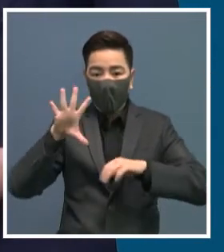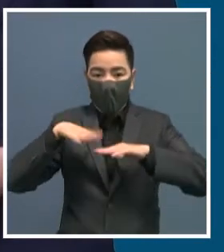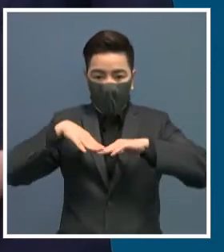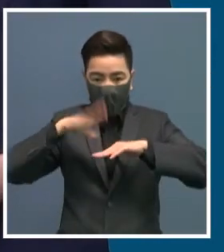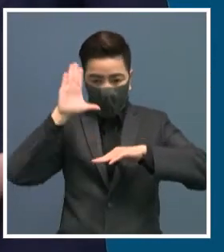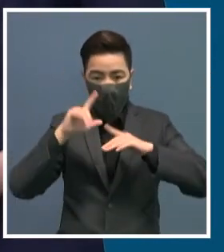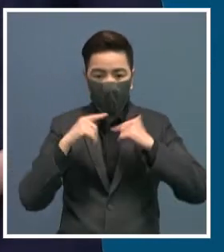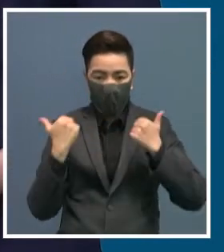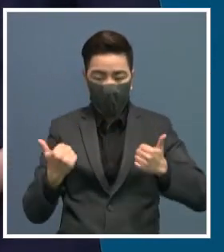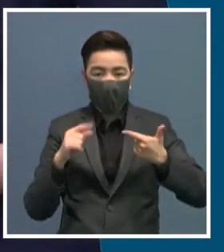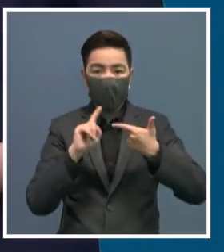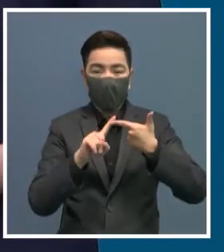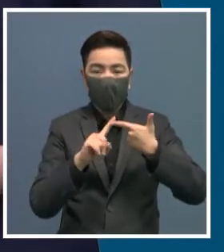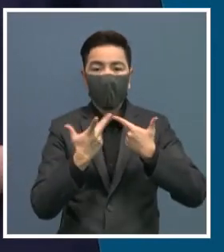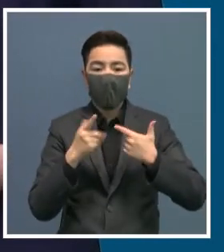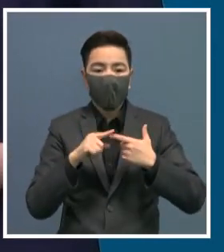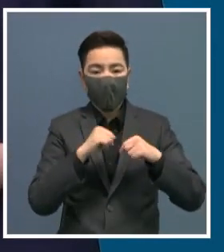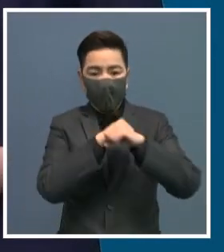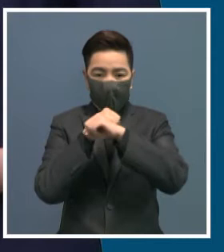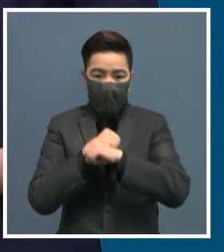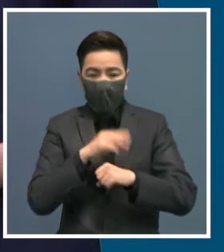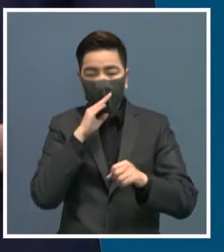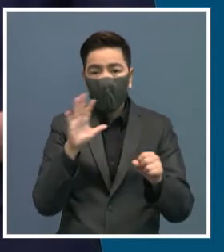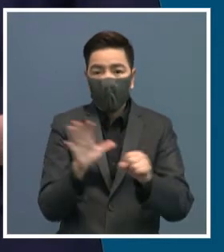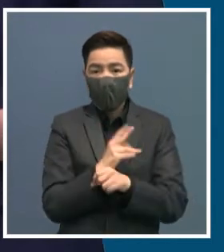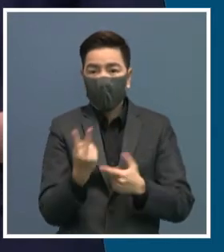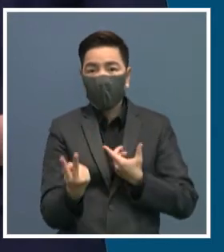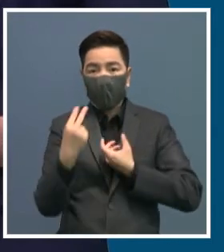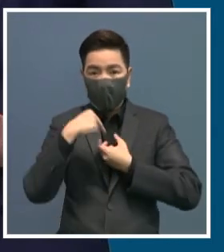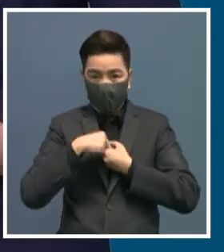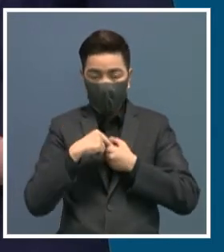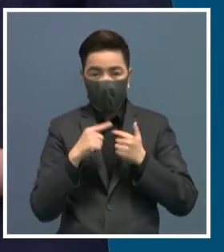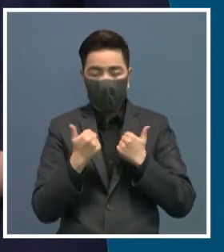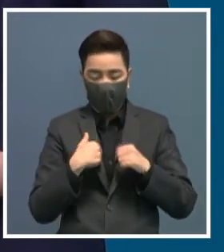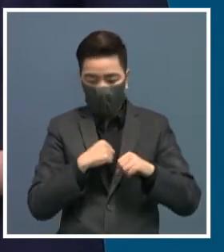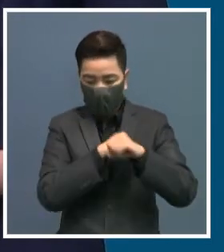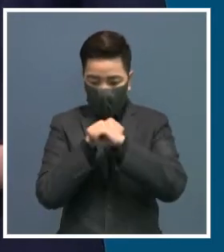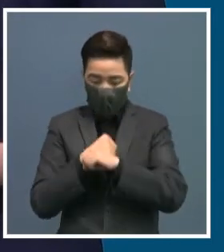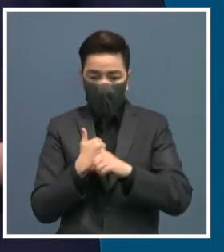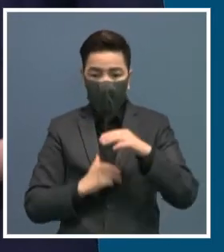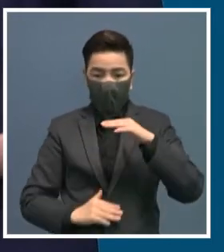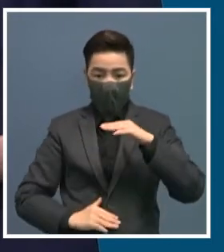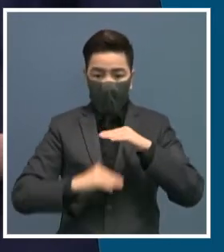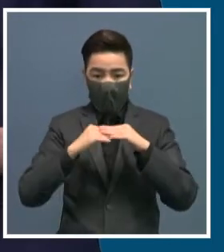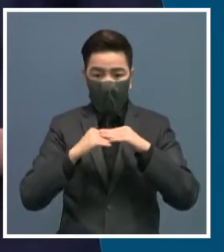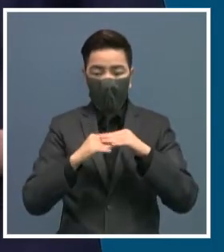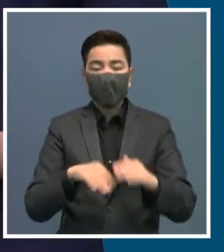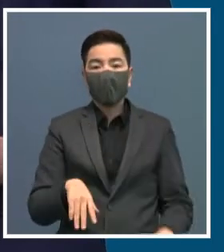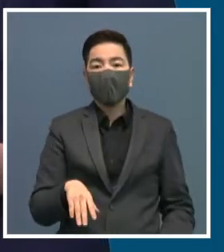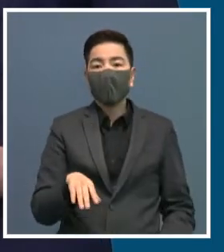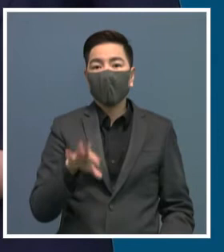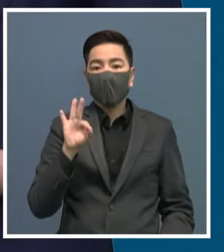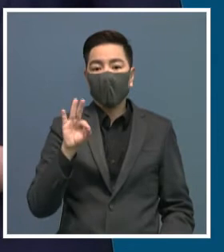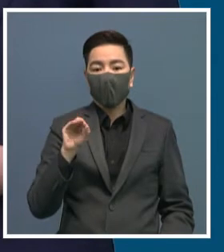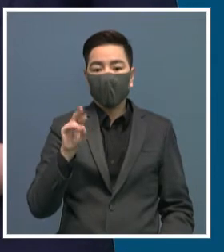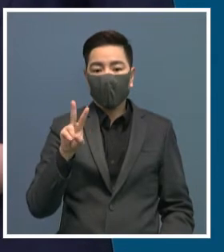ไปค่ะส่วนการที่จะสร้างกลุ่มกันถ้ารับ - 2โดดแล้วเนี่ยสามารถสร้างภูมิคุ้มกันได้สูงสุดอยู่ที่ร้อยละ